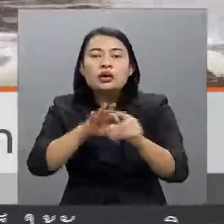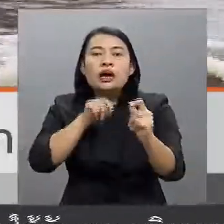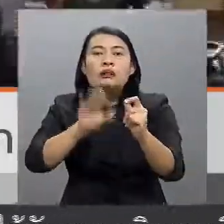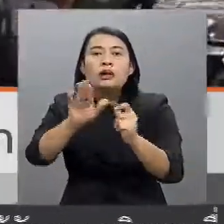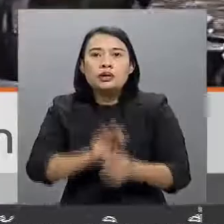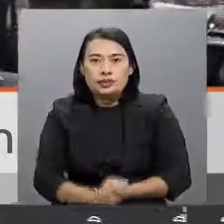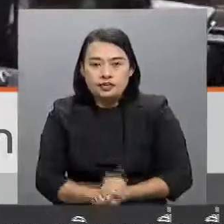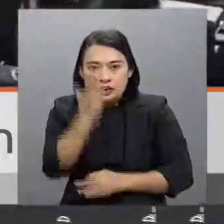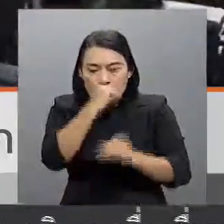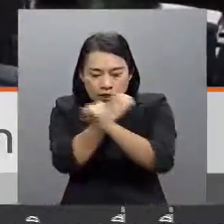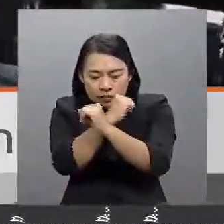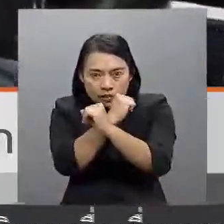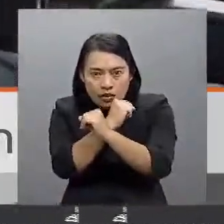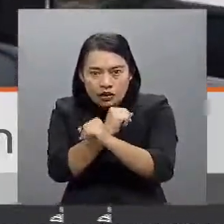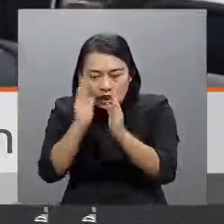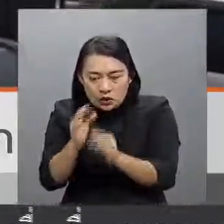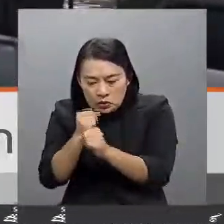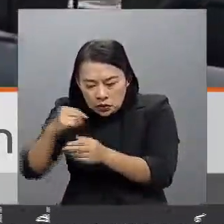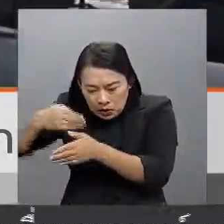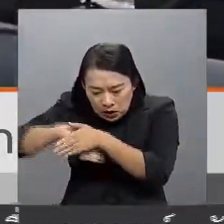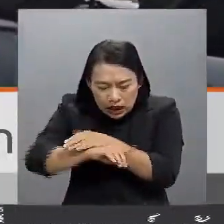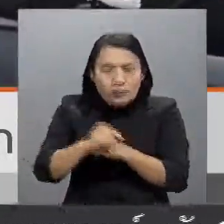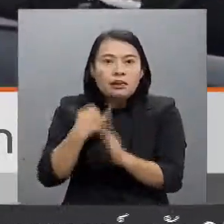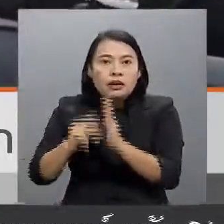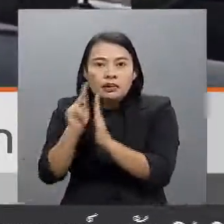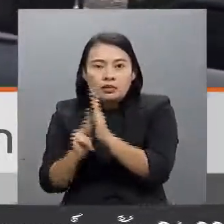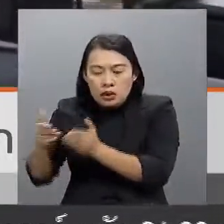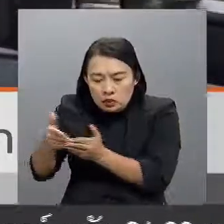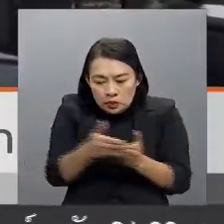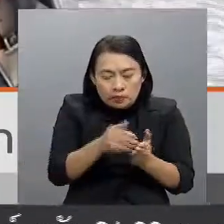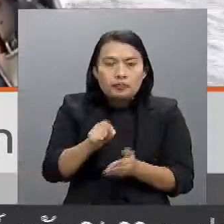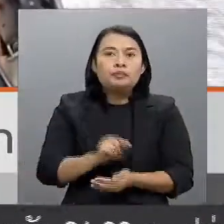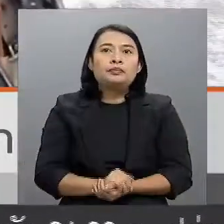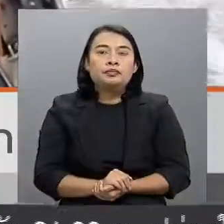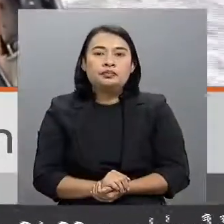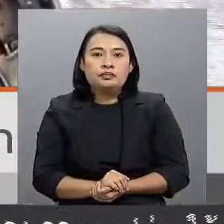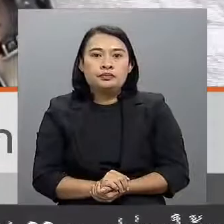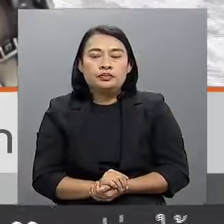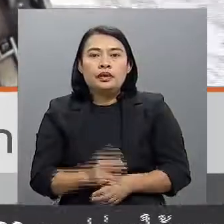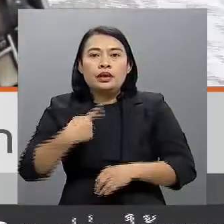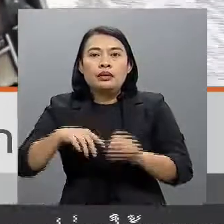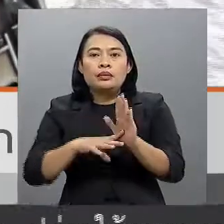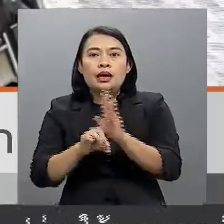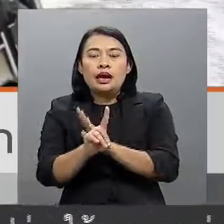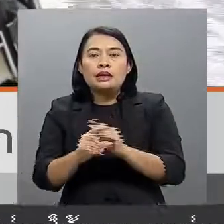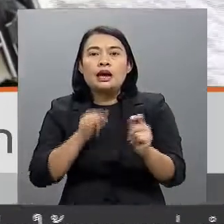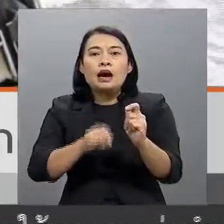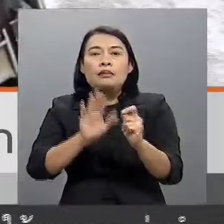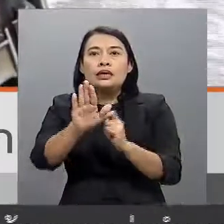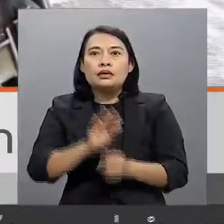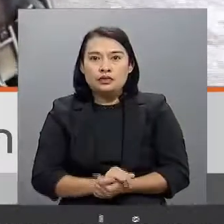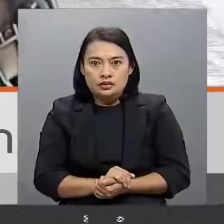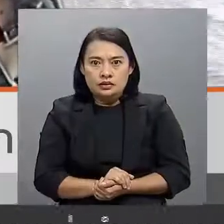การลักลอบขนแรงงานข้ามชาติเข้าประเทศนายณรงค์ศักดิ์หารงปลัดอำเภอสุไหงโกลกซึ่งรับผิดชอบชายแดนสุไหงโก-ลก